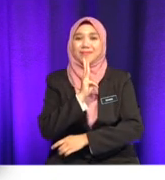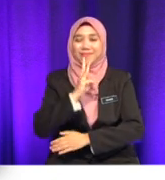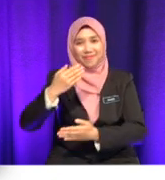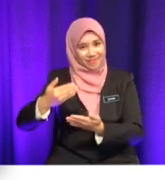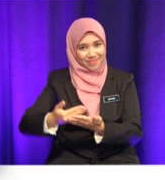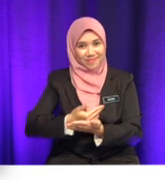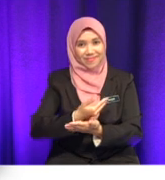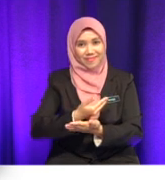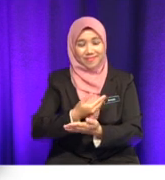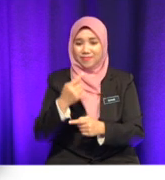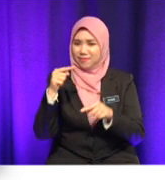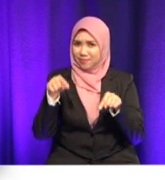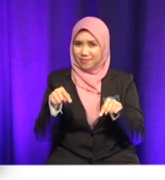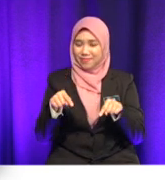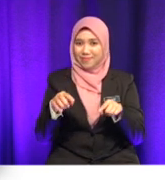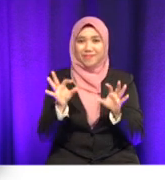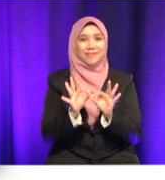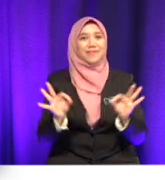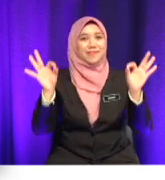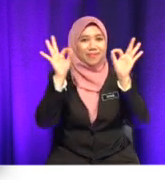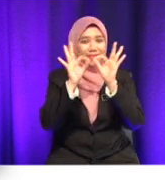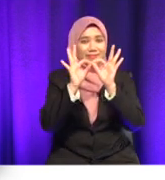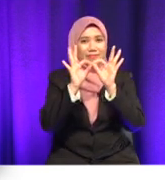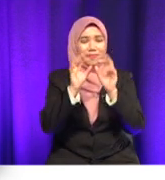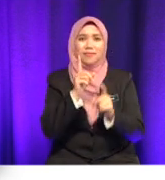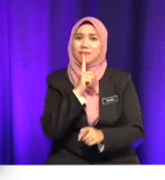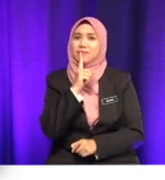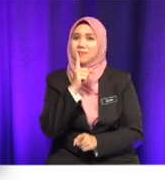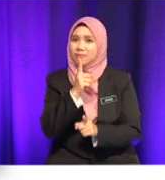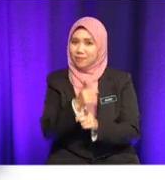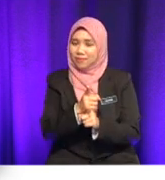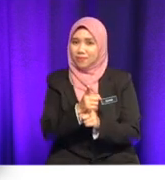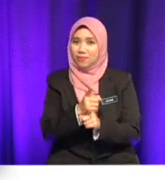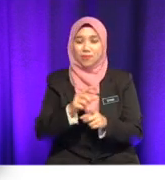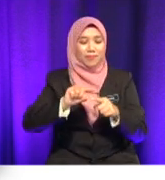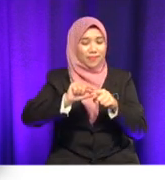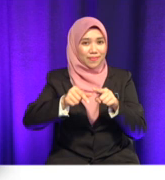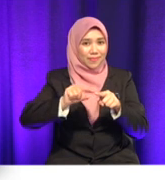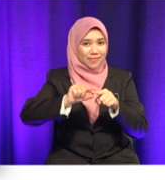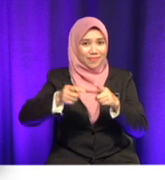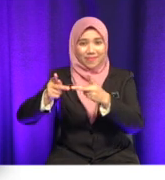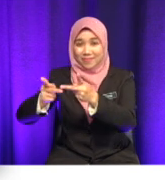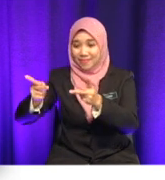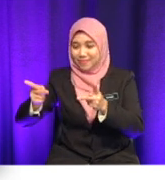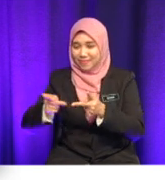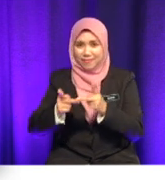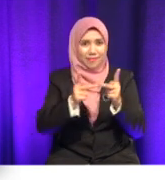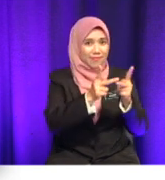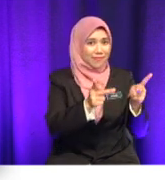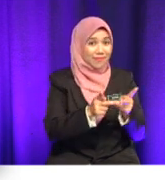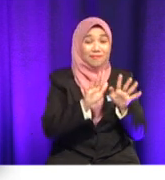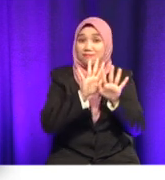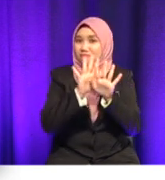yang baru Hal ini penting bagi memastikan udang-udang di dalam kolam